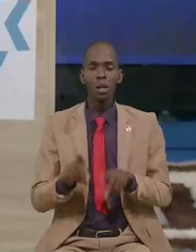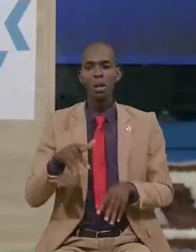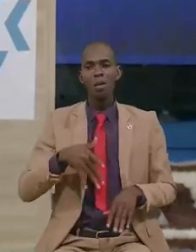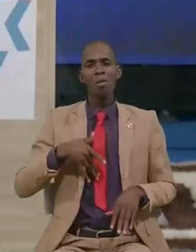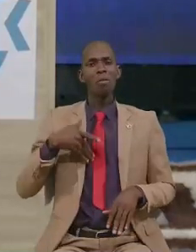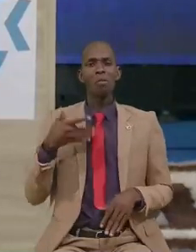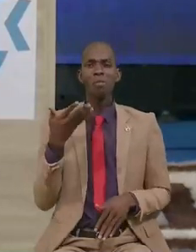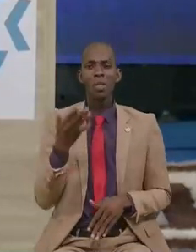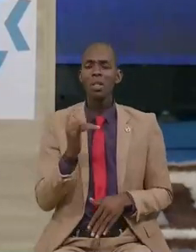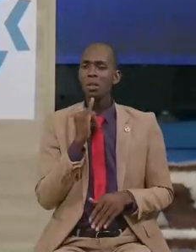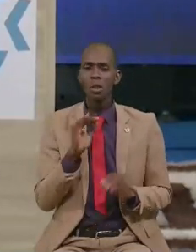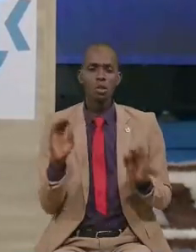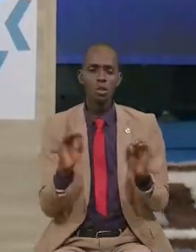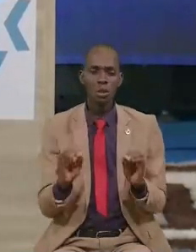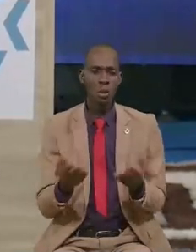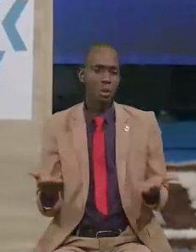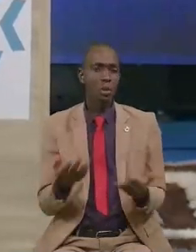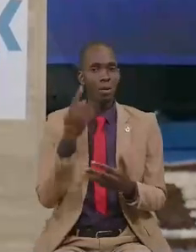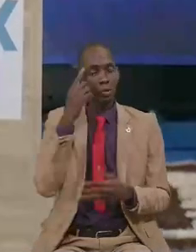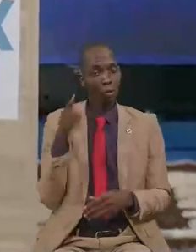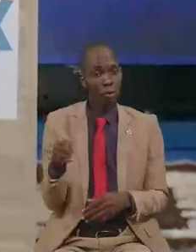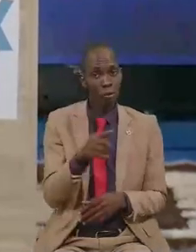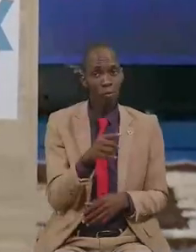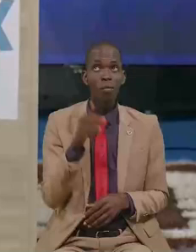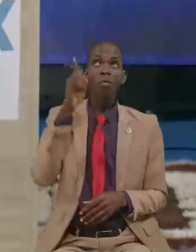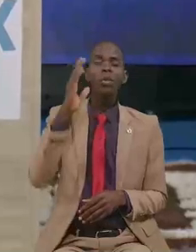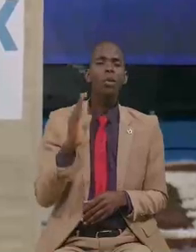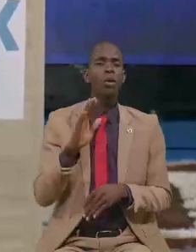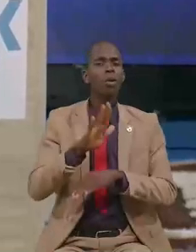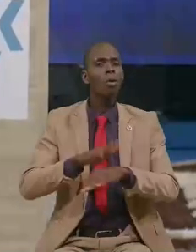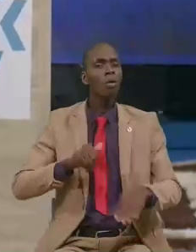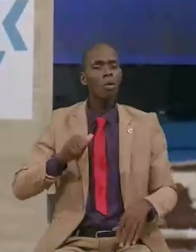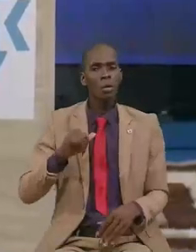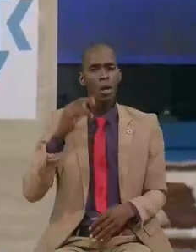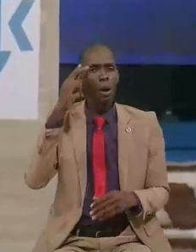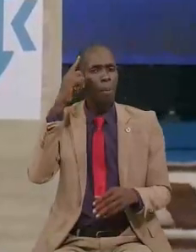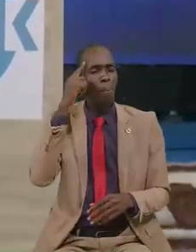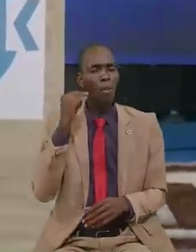rien à ceci pour eux. Dieu a appelé Moïse à 80 ans.